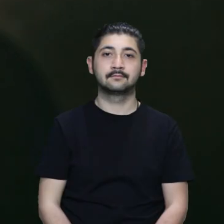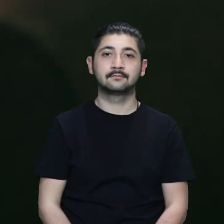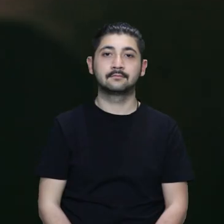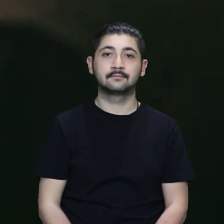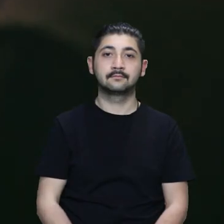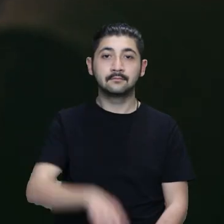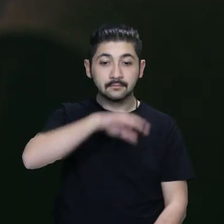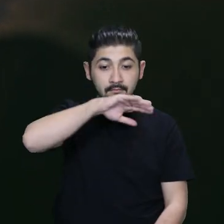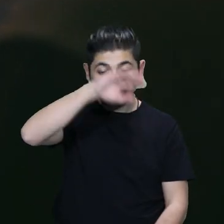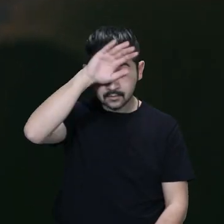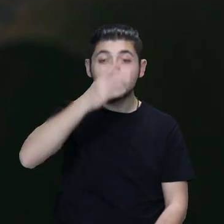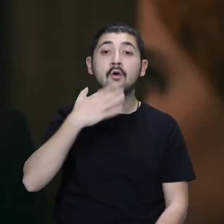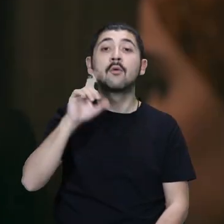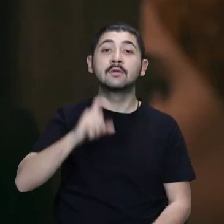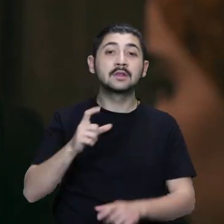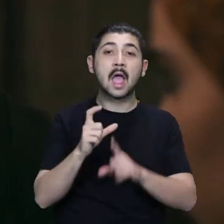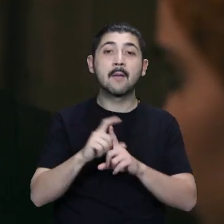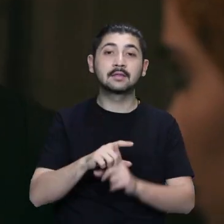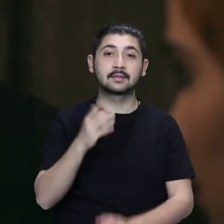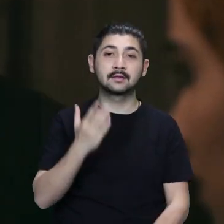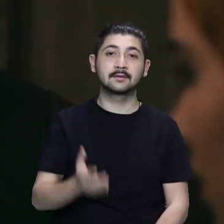Elimi öpmek yok mu damat?